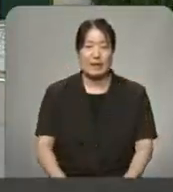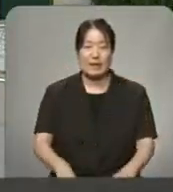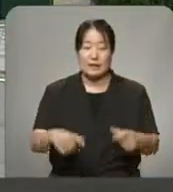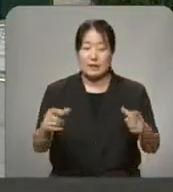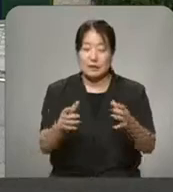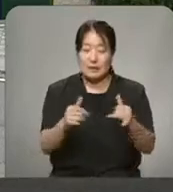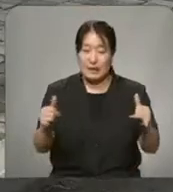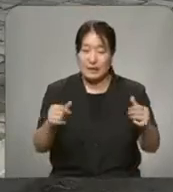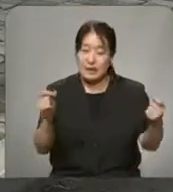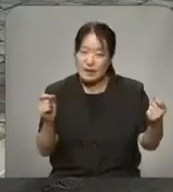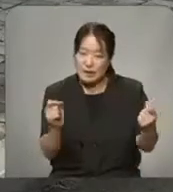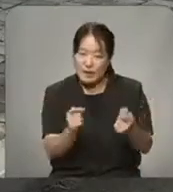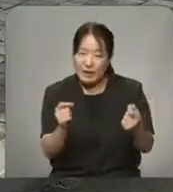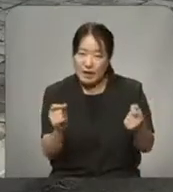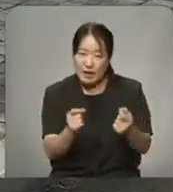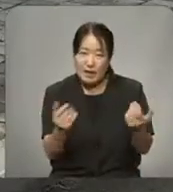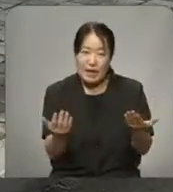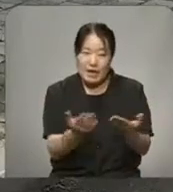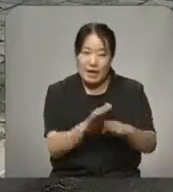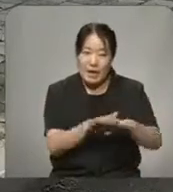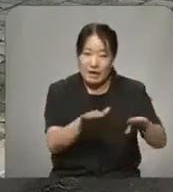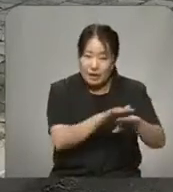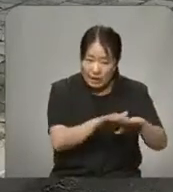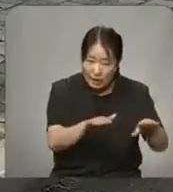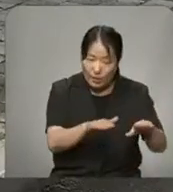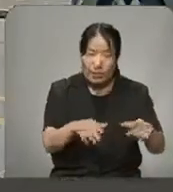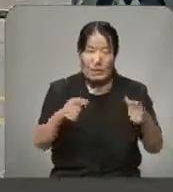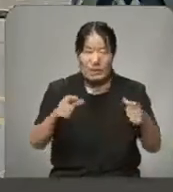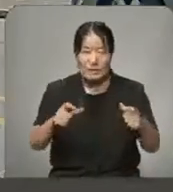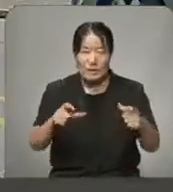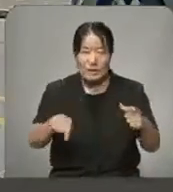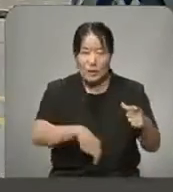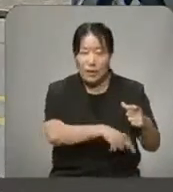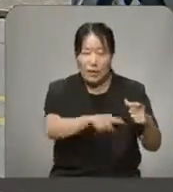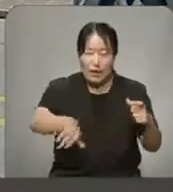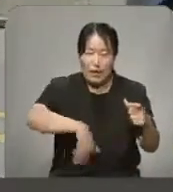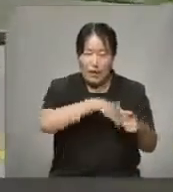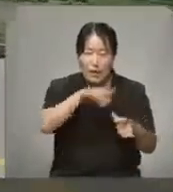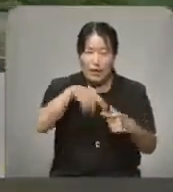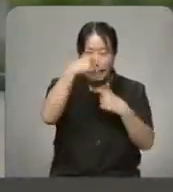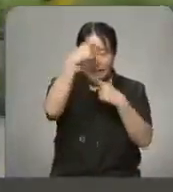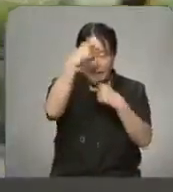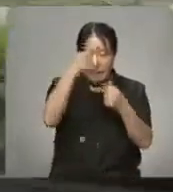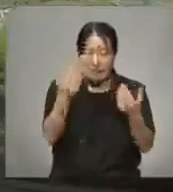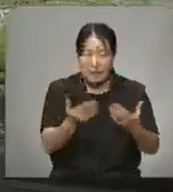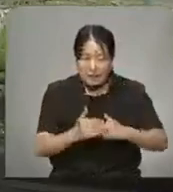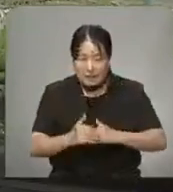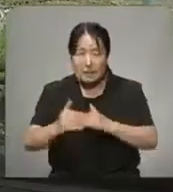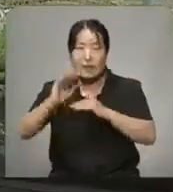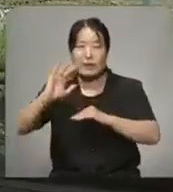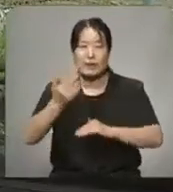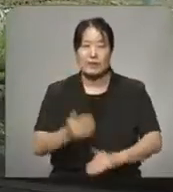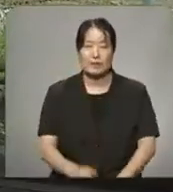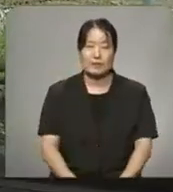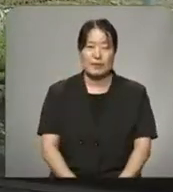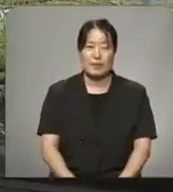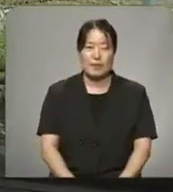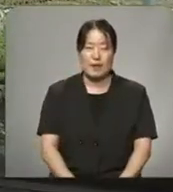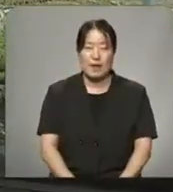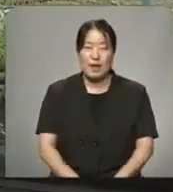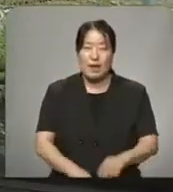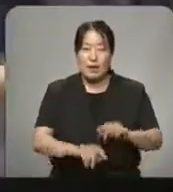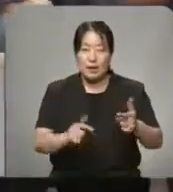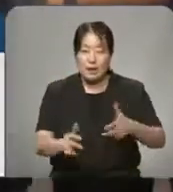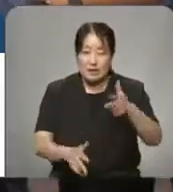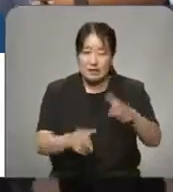주민과 더 가까이서 소통할 수 있는 만큼 지역 친화적인 행정 수행이 가능할 거란 기대입니다. 여러 가지 인허가